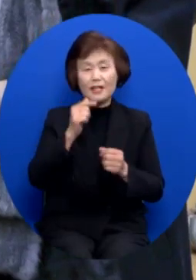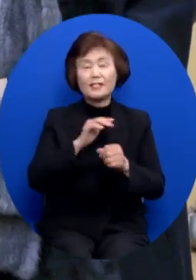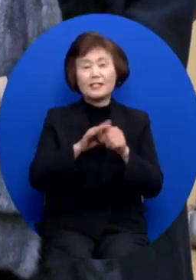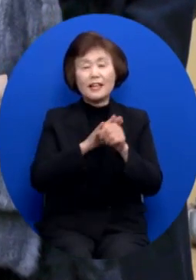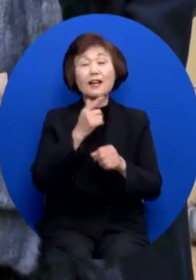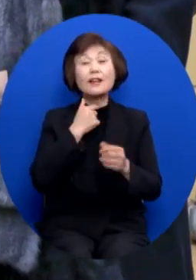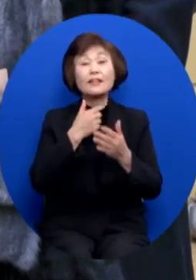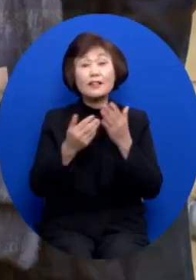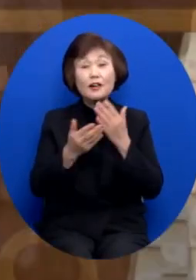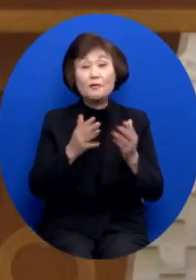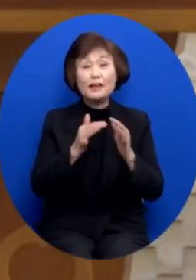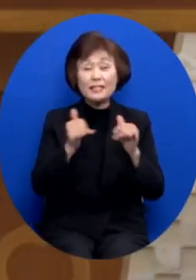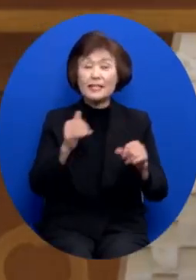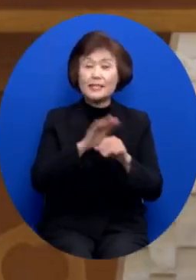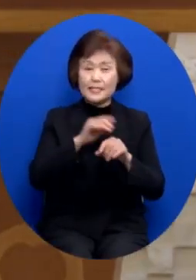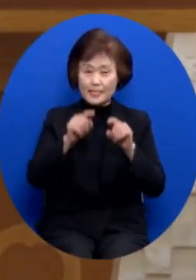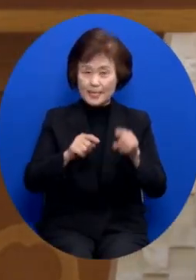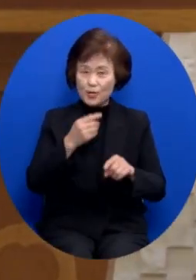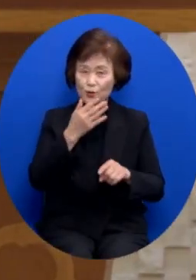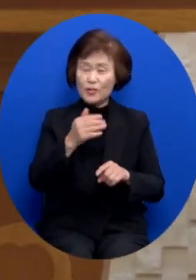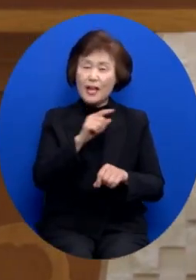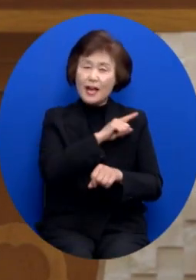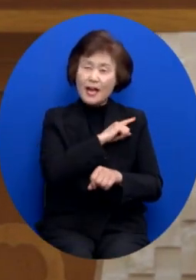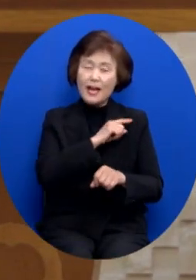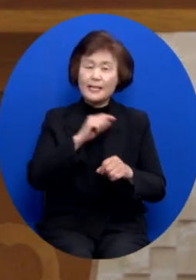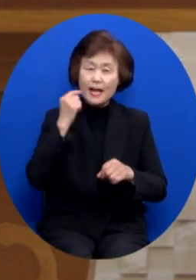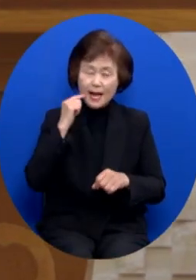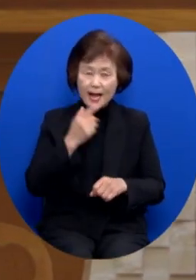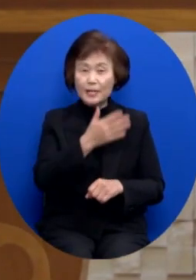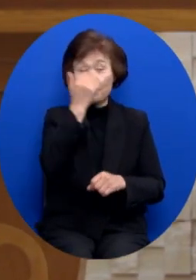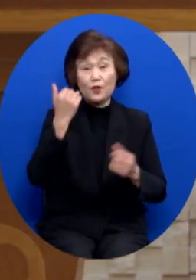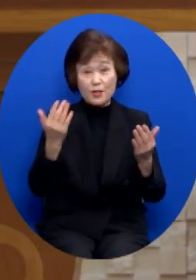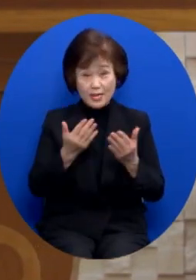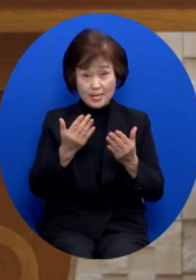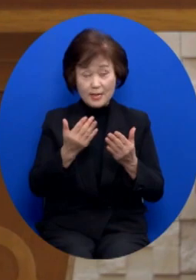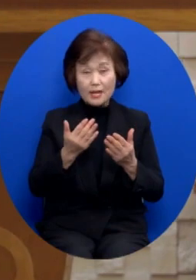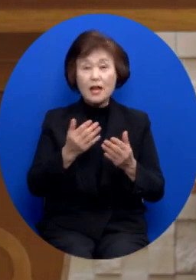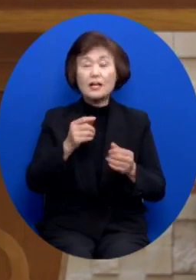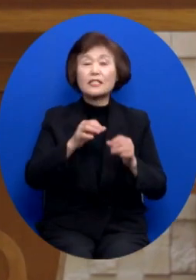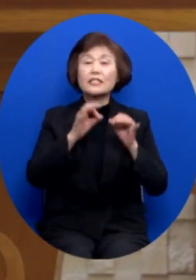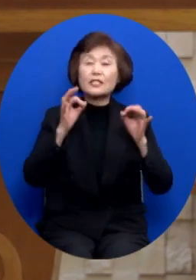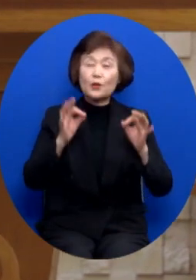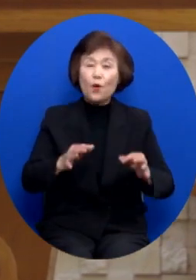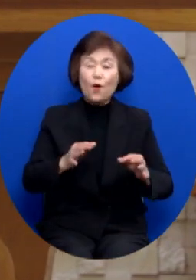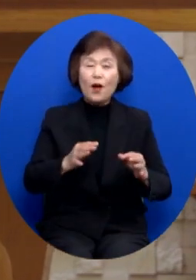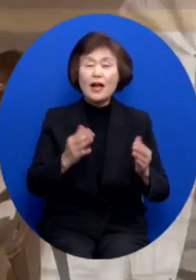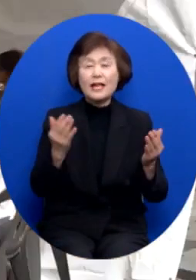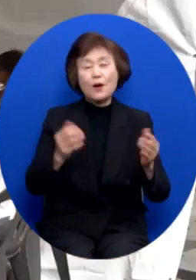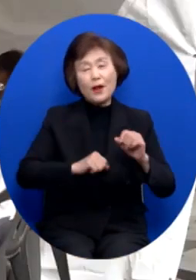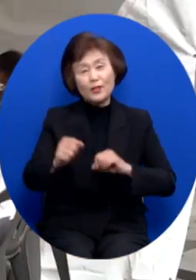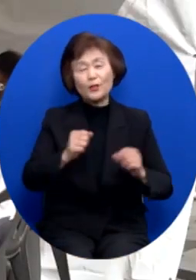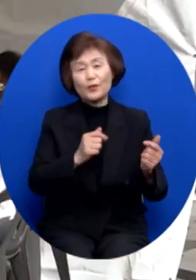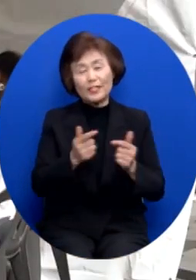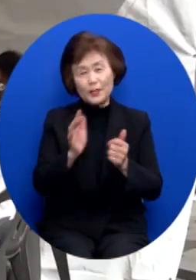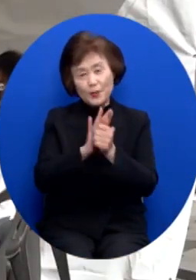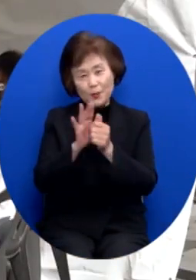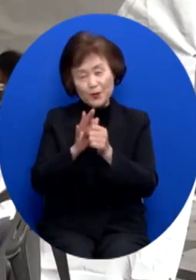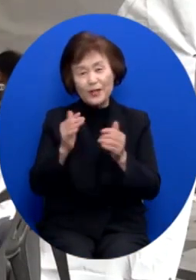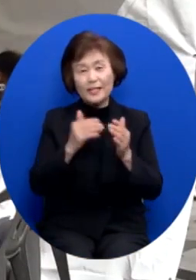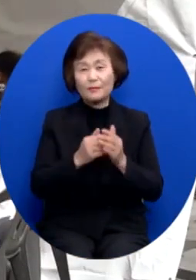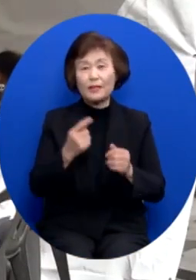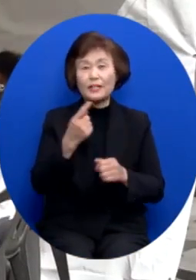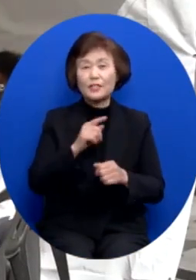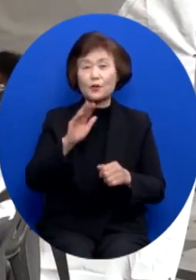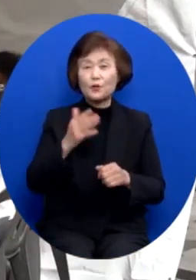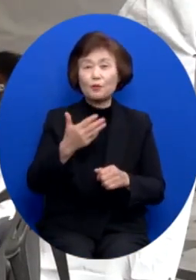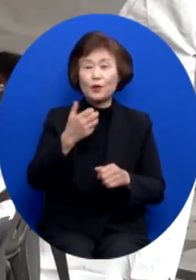자들이 실천할 수 있는 가장 아름다운 나눔이라 그동안의 본부 활동을 격려했습니다 1991년